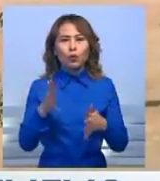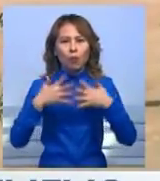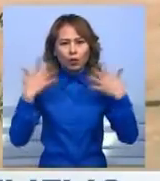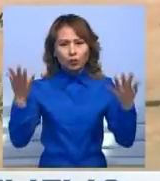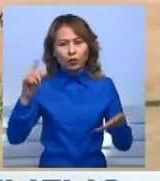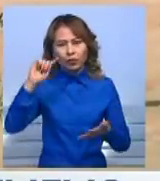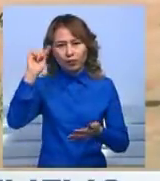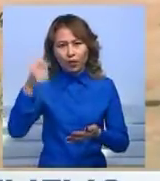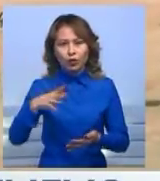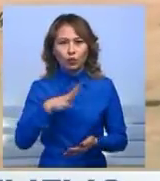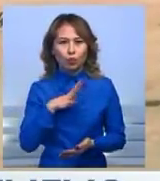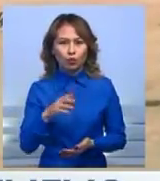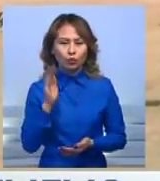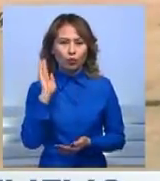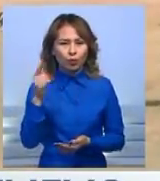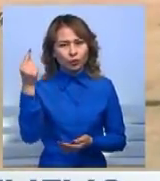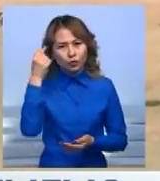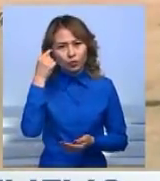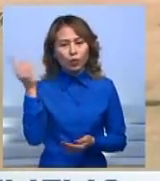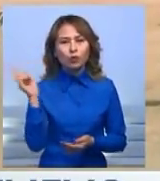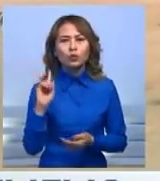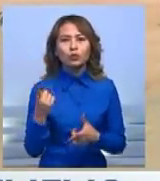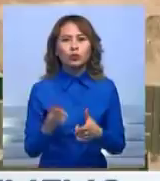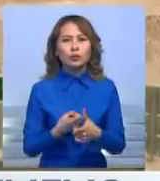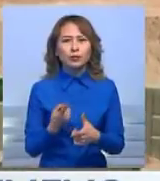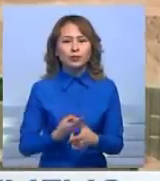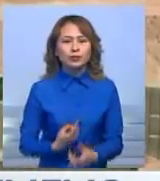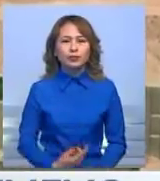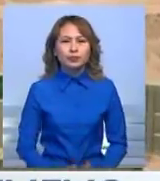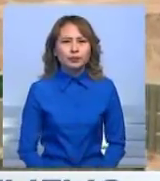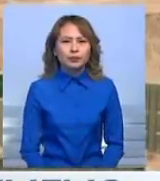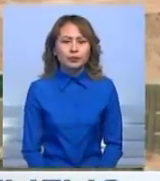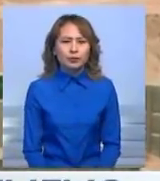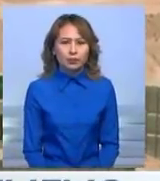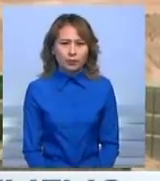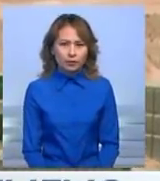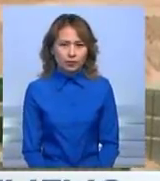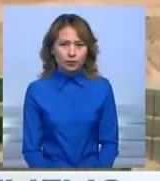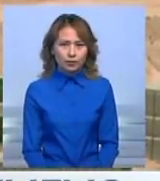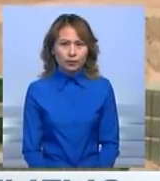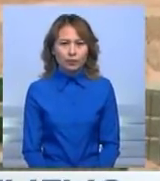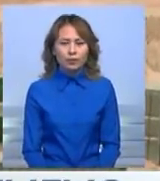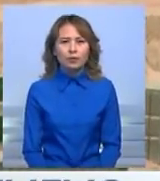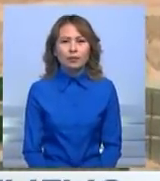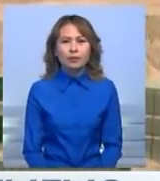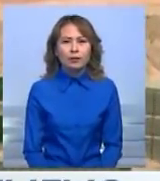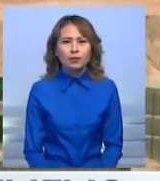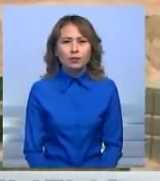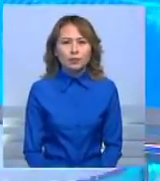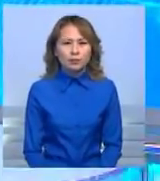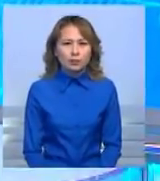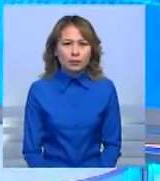болуы мүмкін деген болжамды да жоққа шығармайды. Дәурен Ақашұлы, Сергей Ауслендер, Хабар 24, Израиль.